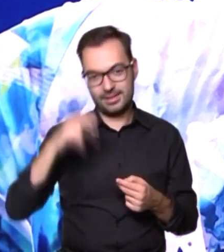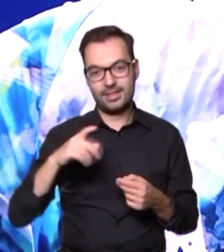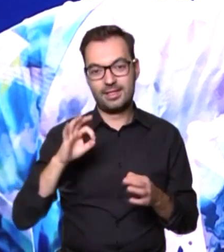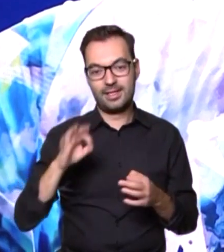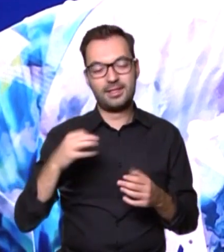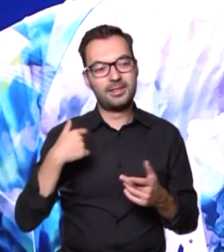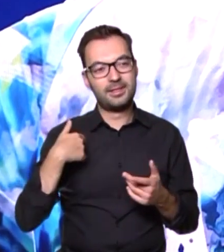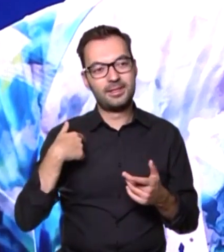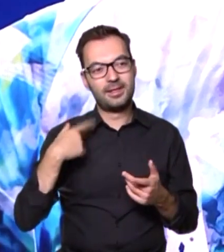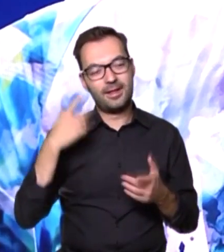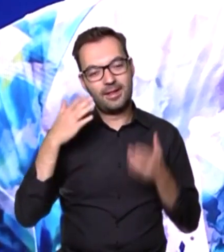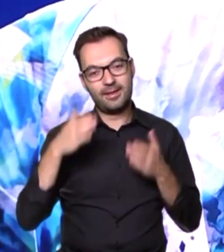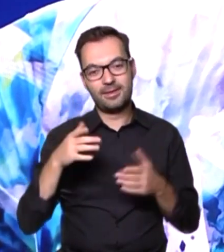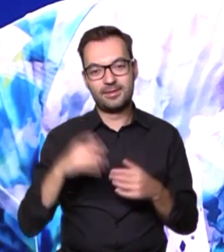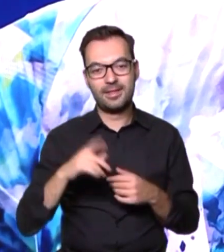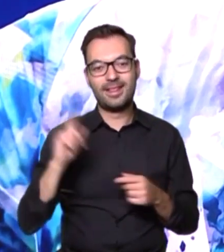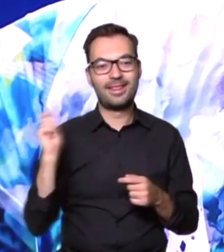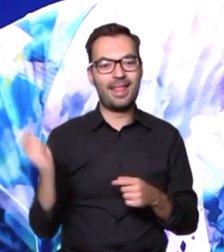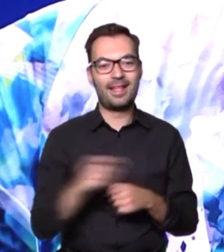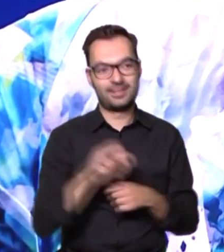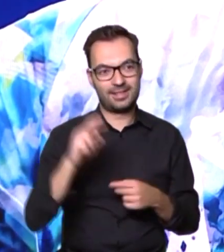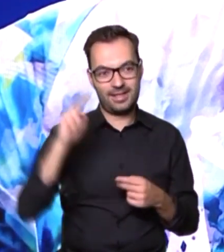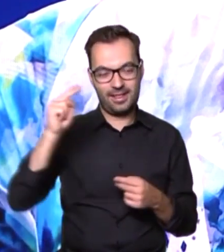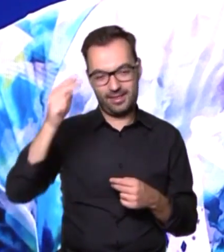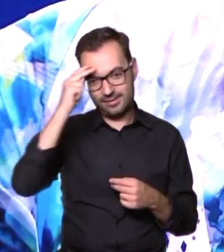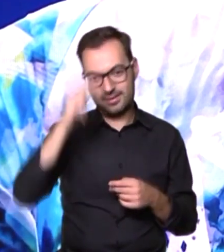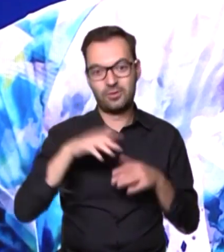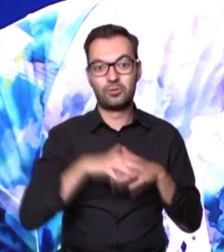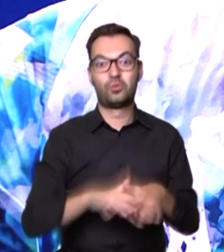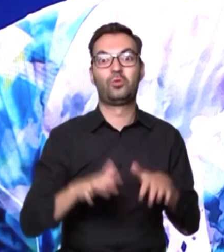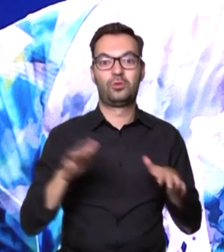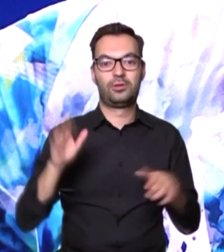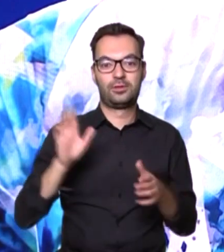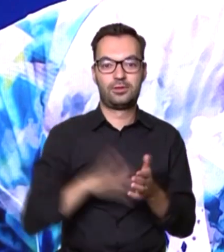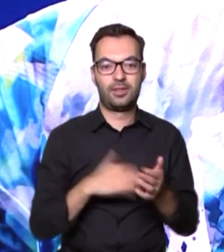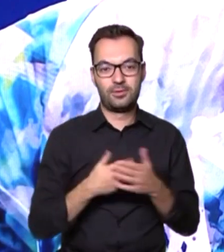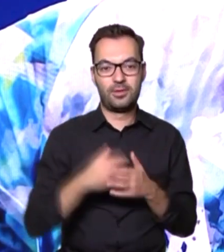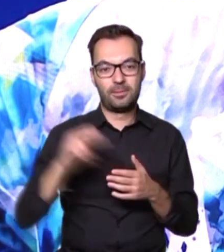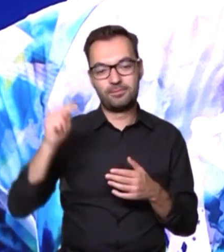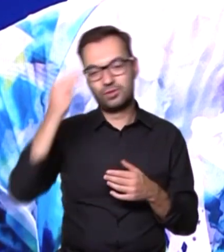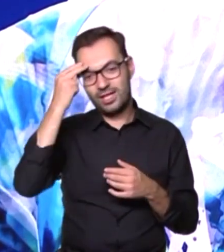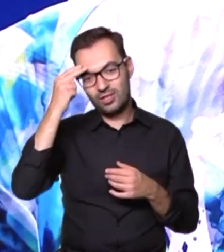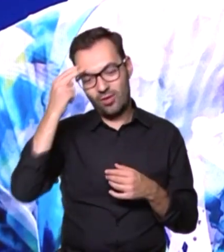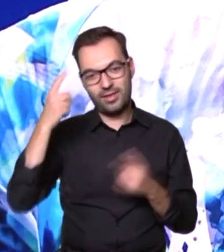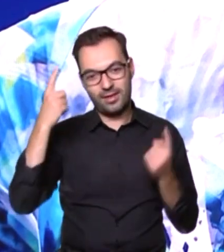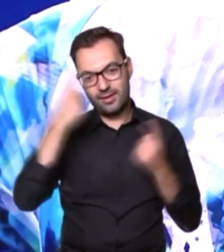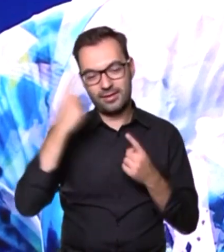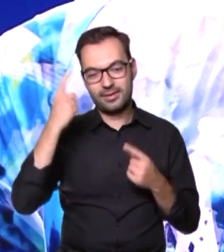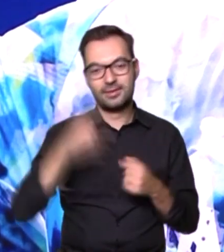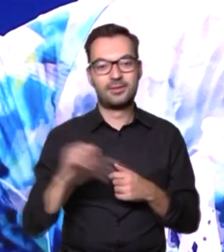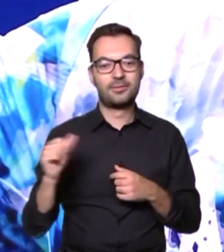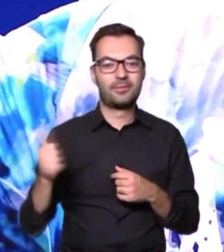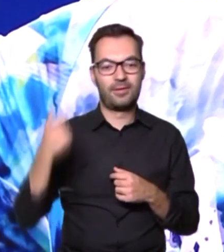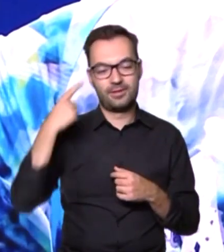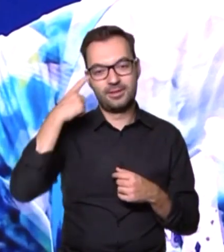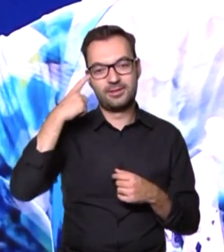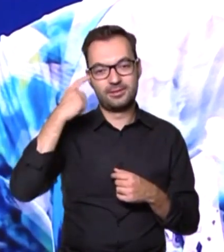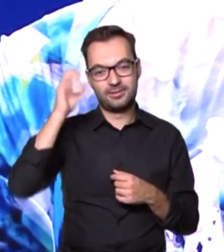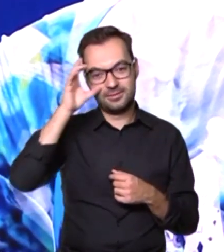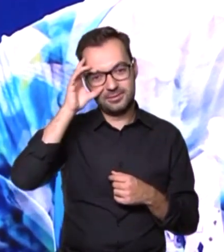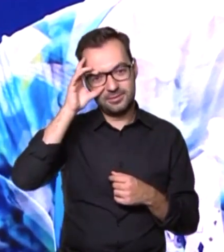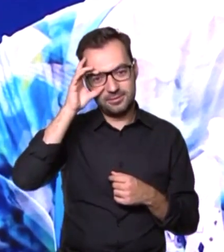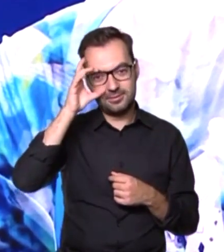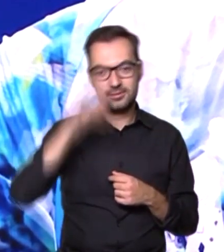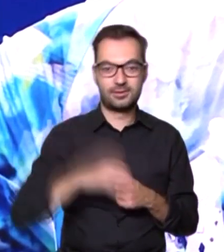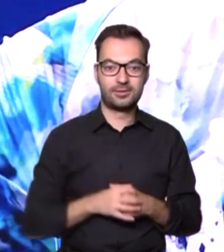się skoncentruję na przesądach tenisistów, bo jest ich wiele. Jak myślimy o przesądach wśród tenisistów, to pierwszy, kto się nasuwa, przynajmniej mi, myślę, że